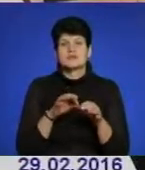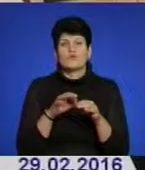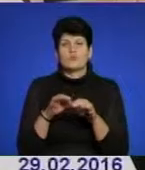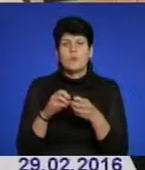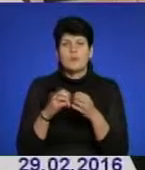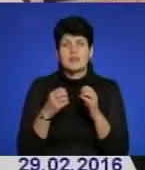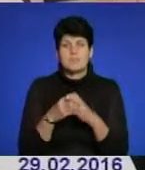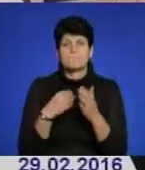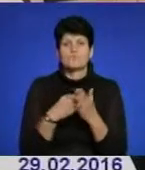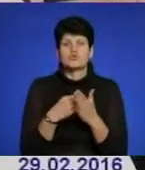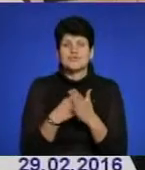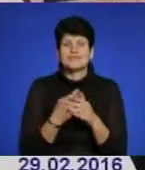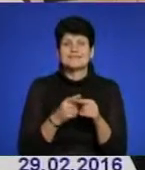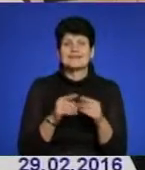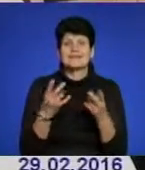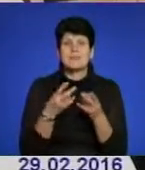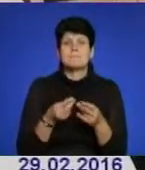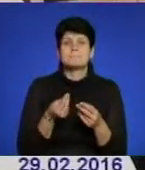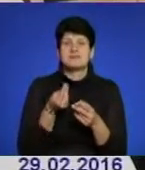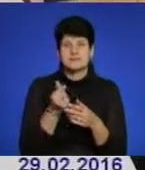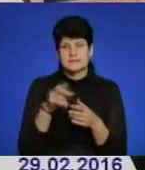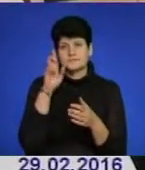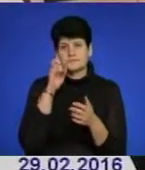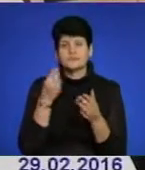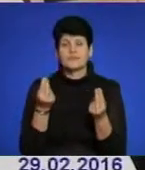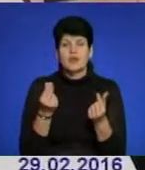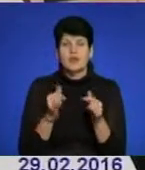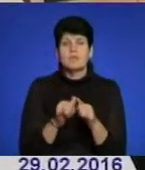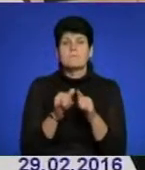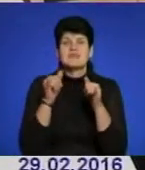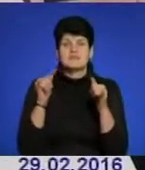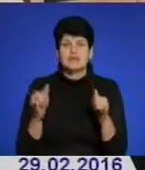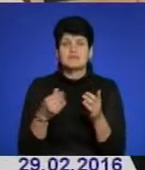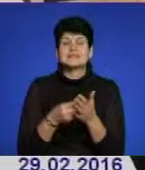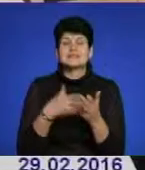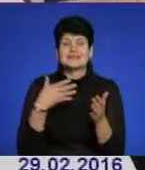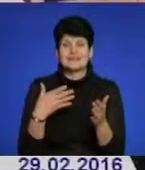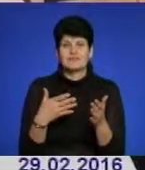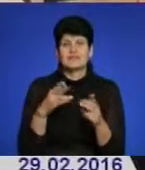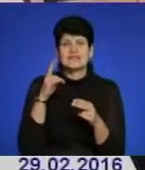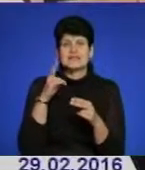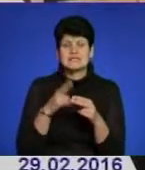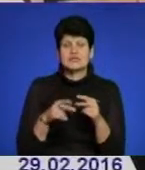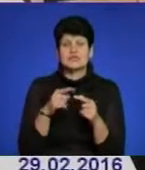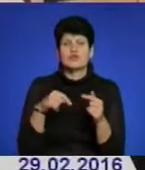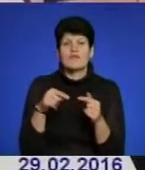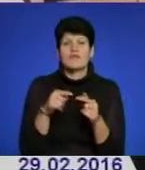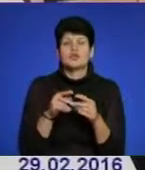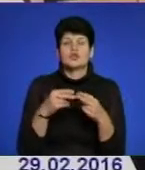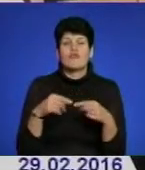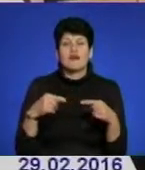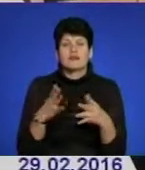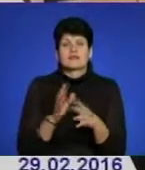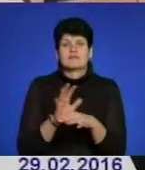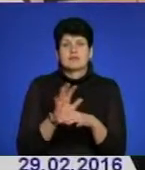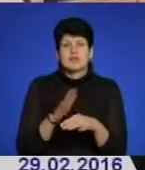тому що за це треба платити бюджетними коштами, або ж таки відображається підняттям ціни в кінцевих товарах, які виробляють наші